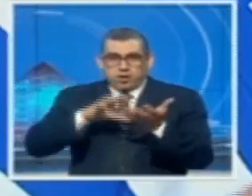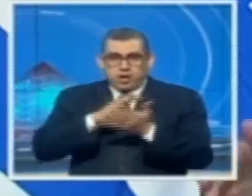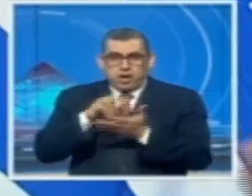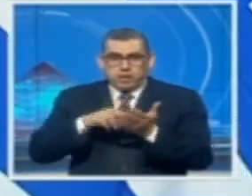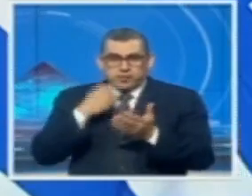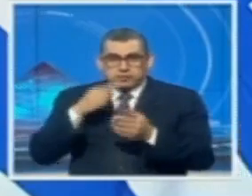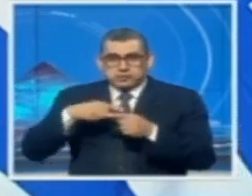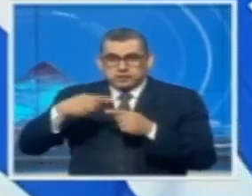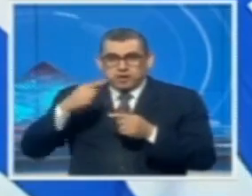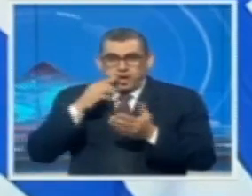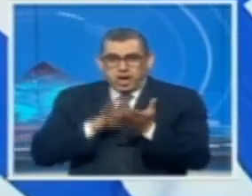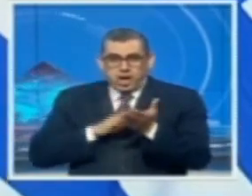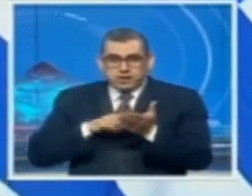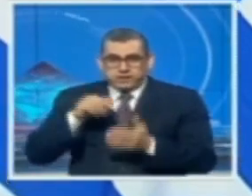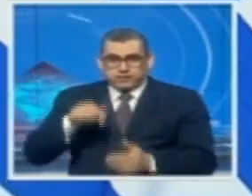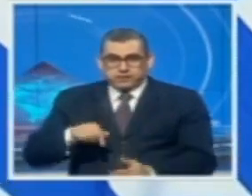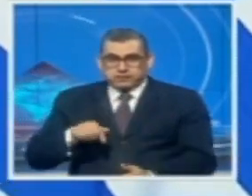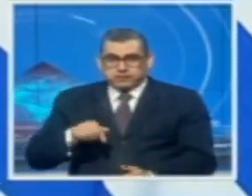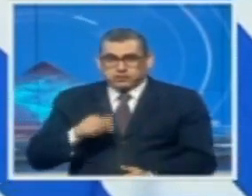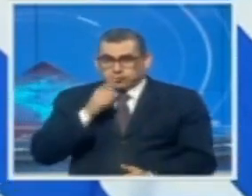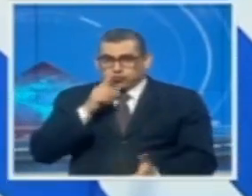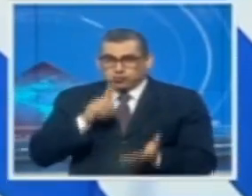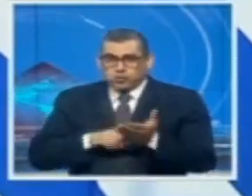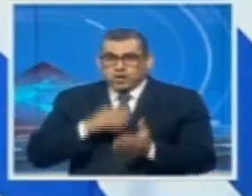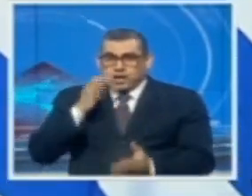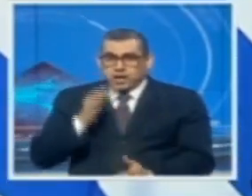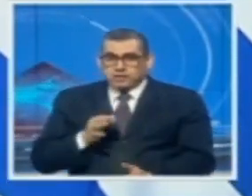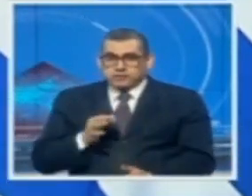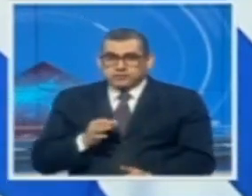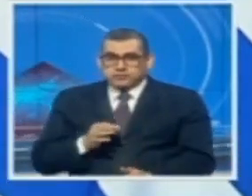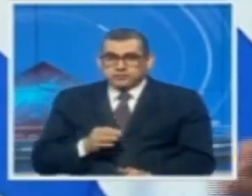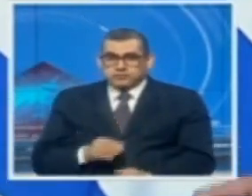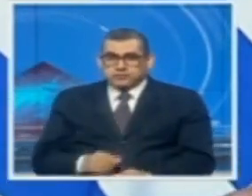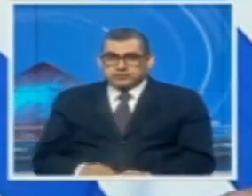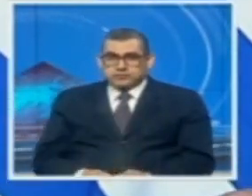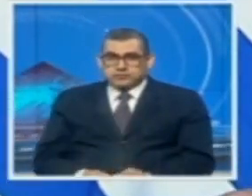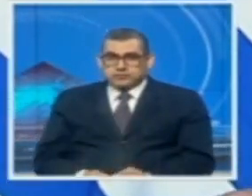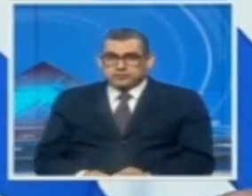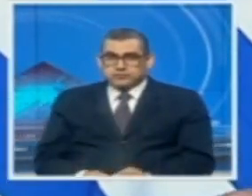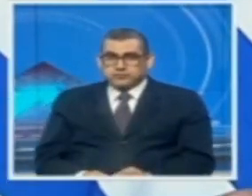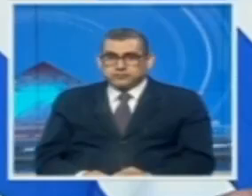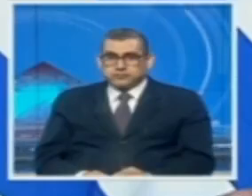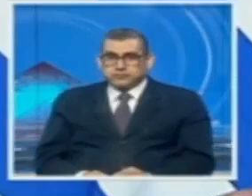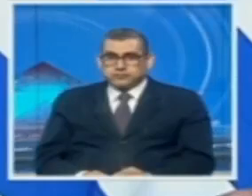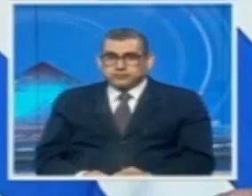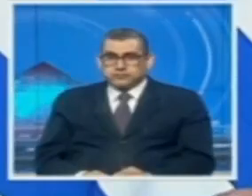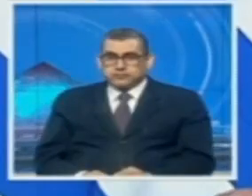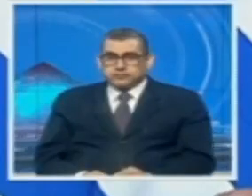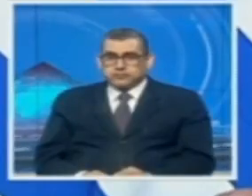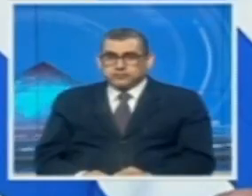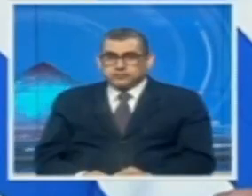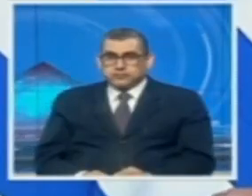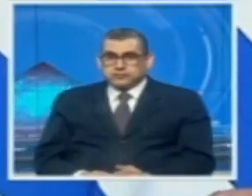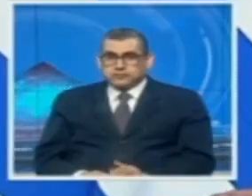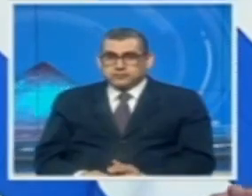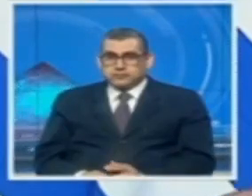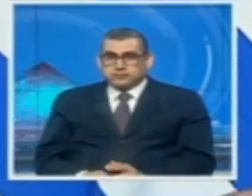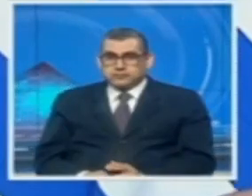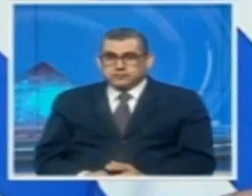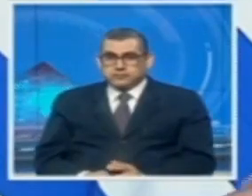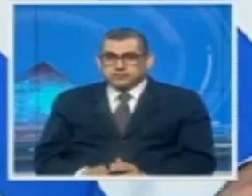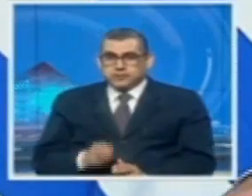Furthermore, as again, some of you have clearly stated, the mandate of the Tripoli government